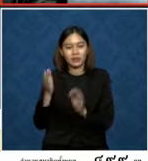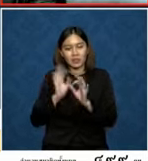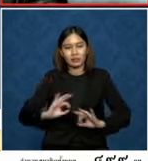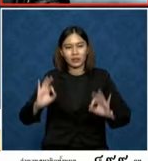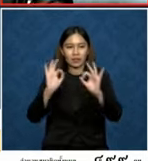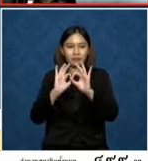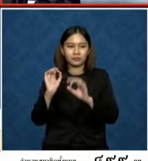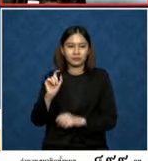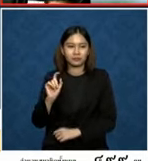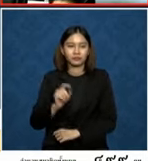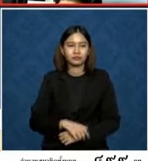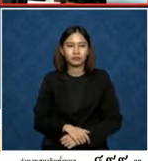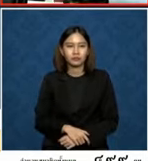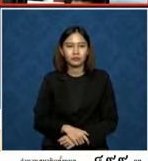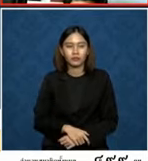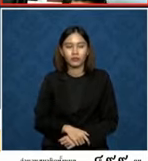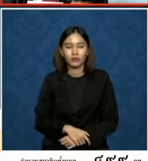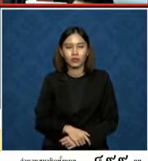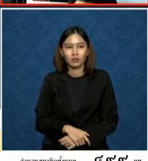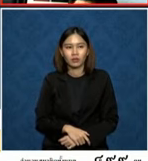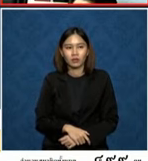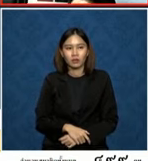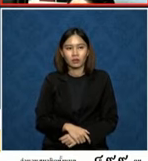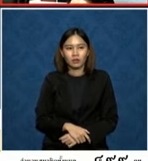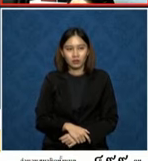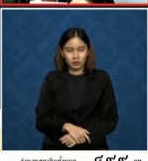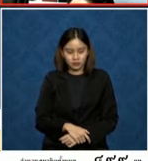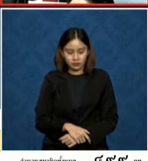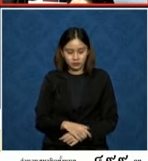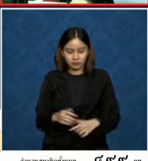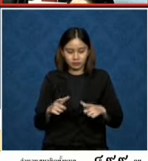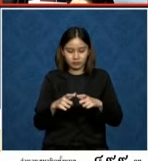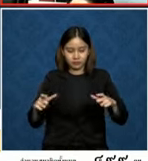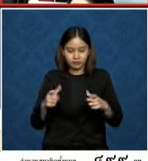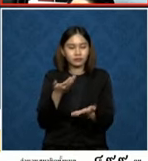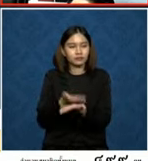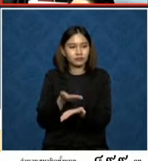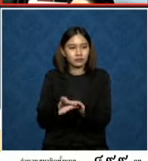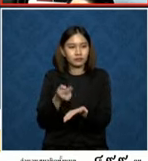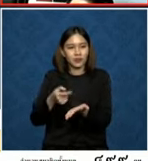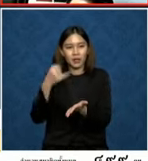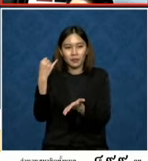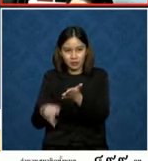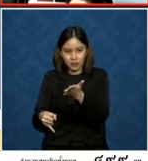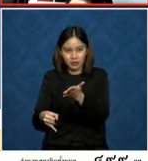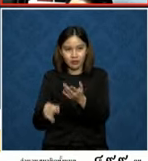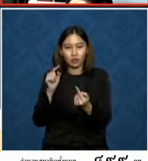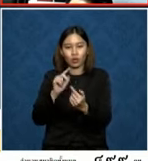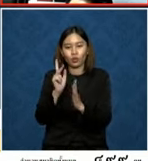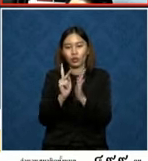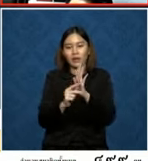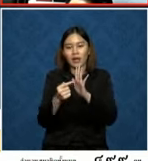ว่าเราจะต้องให้เช็คเนี่ยมีความผิดทางแพ่